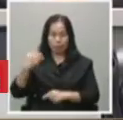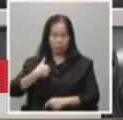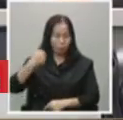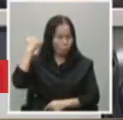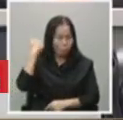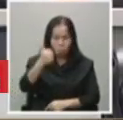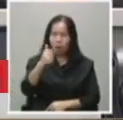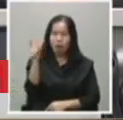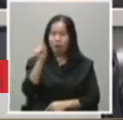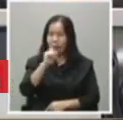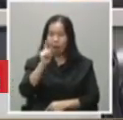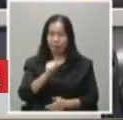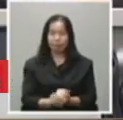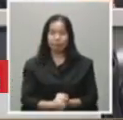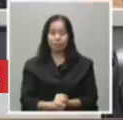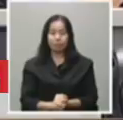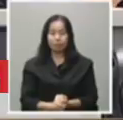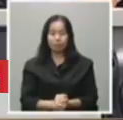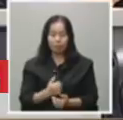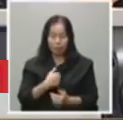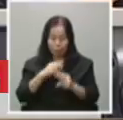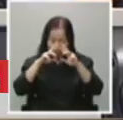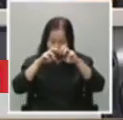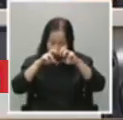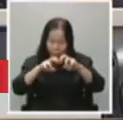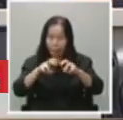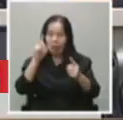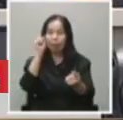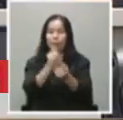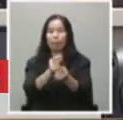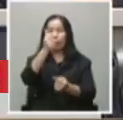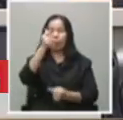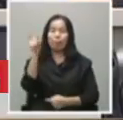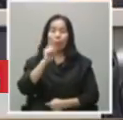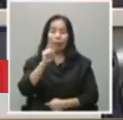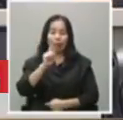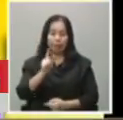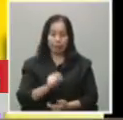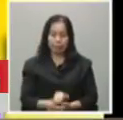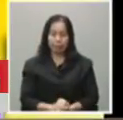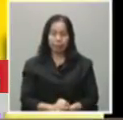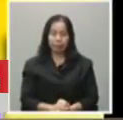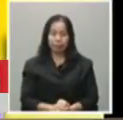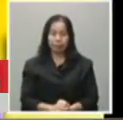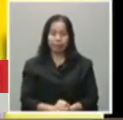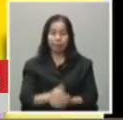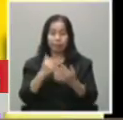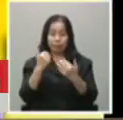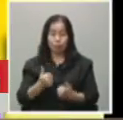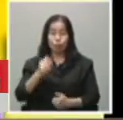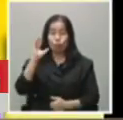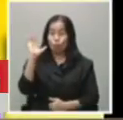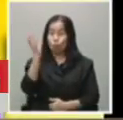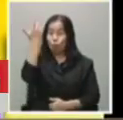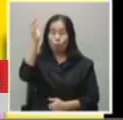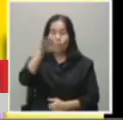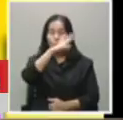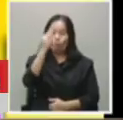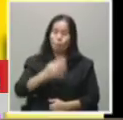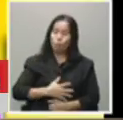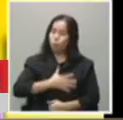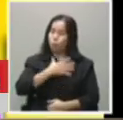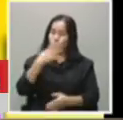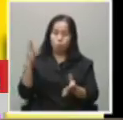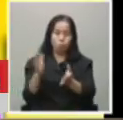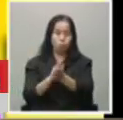ว่าเราเพิ่งค้นพบครับเราเพิ่งค้นพบครับว่าโลกปลื้มผู้นำไทยสุดเจ๋งค้นพบตล